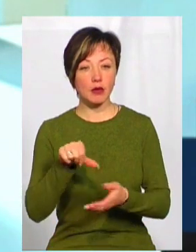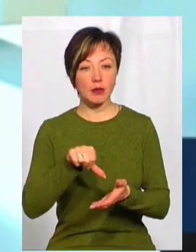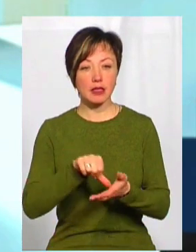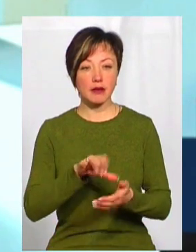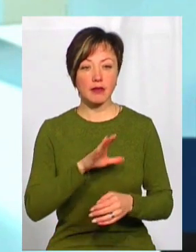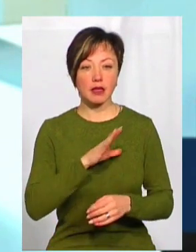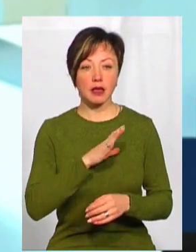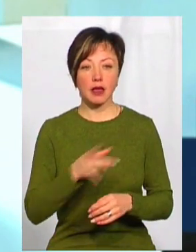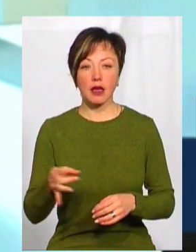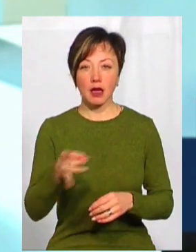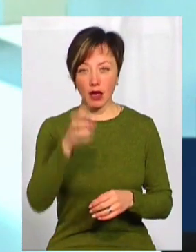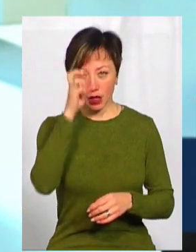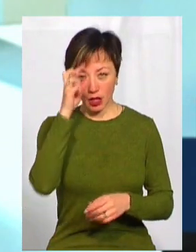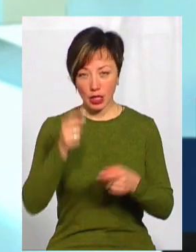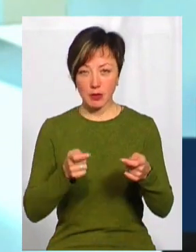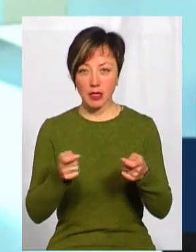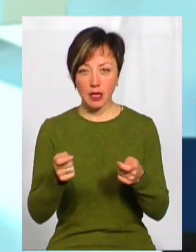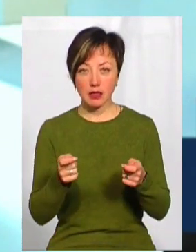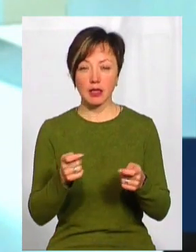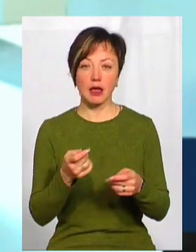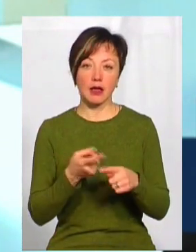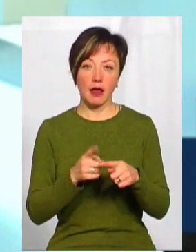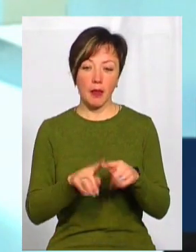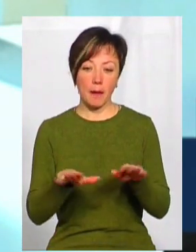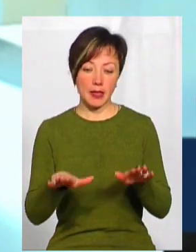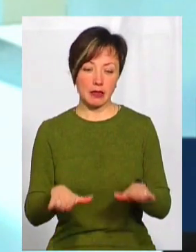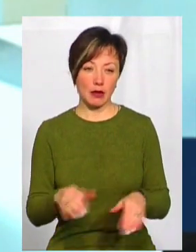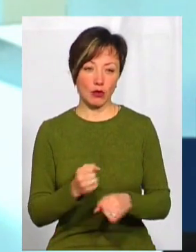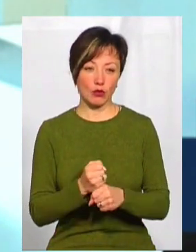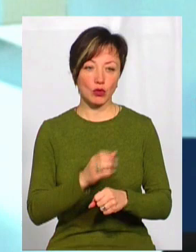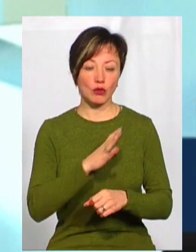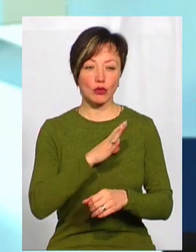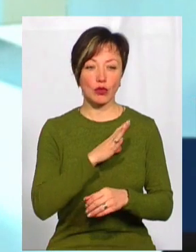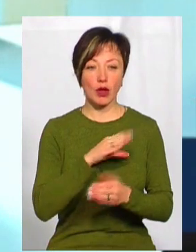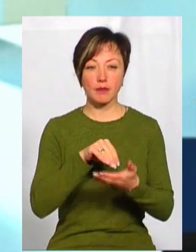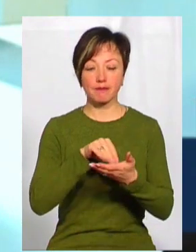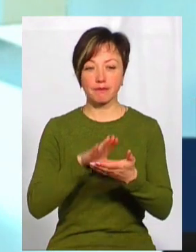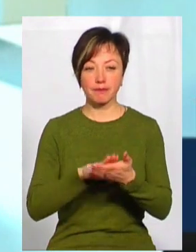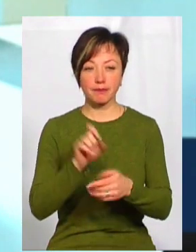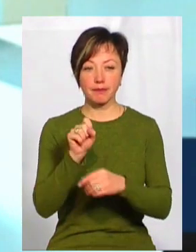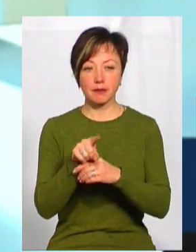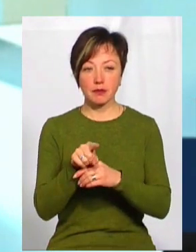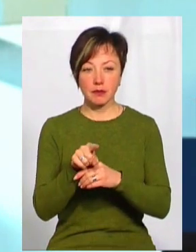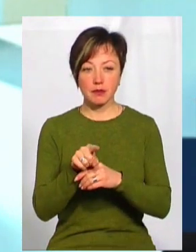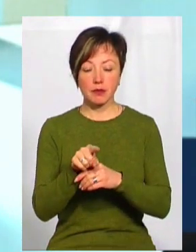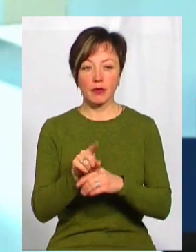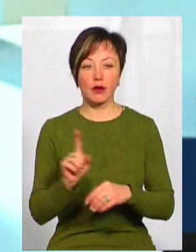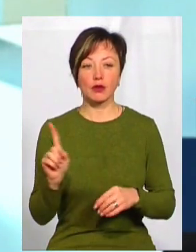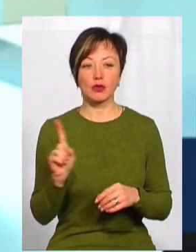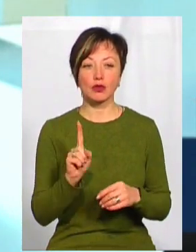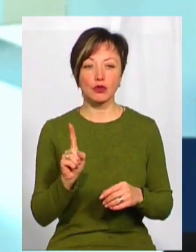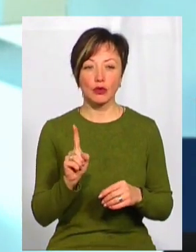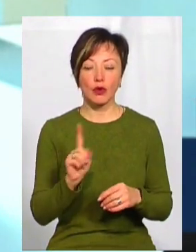представники райдержадміністрації, які координують роботу на місцях. Була поставлена задача,